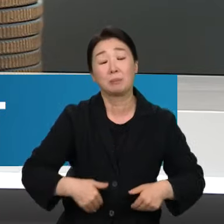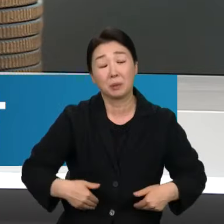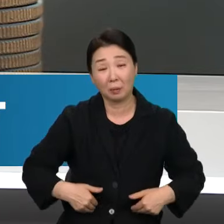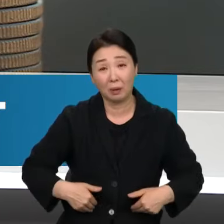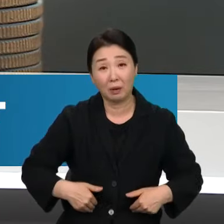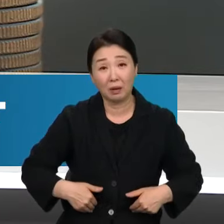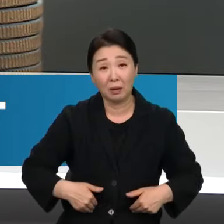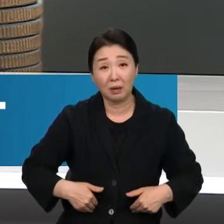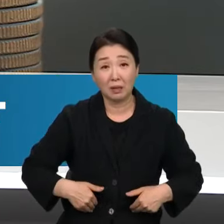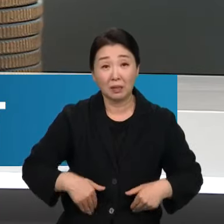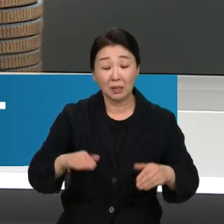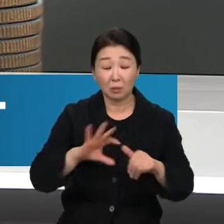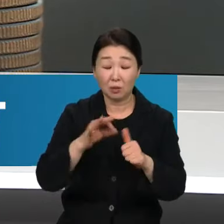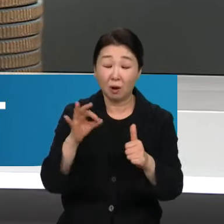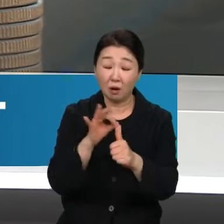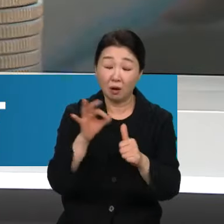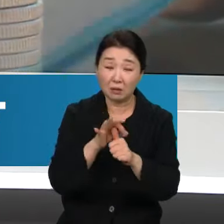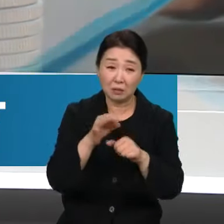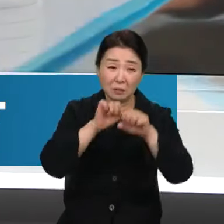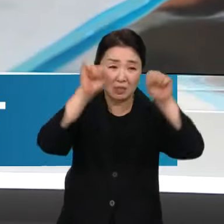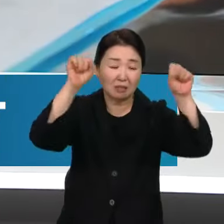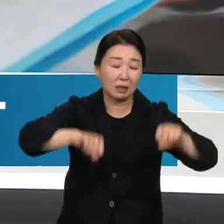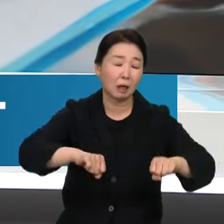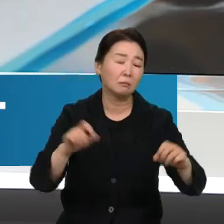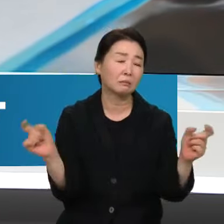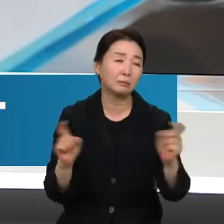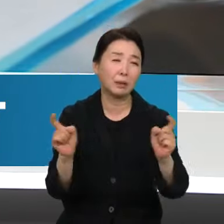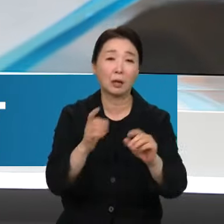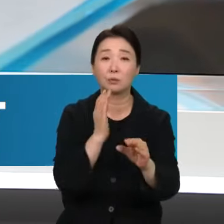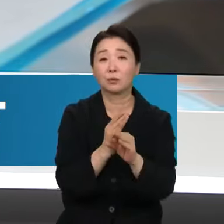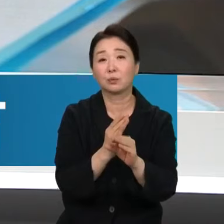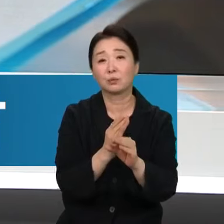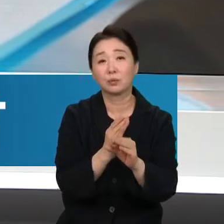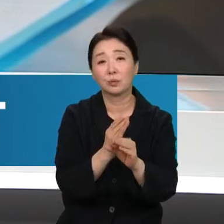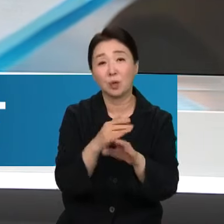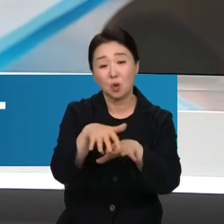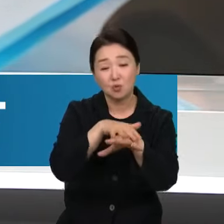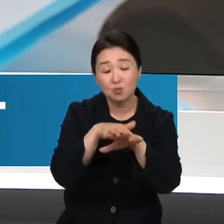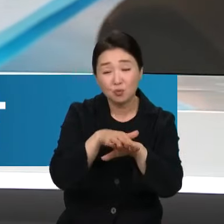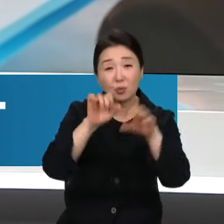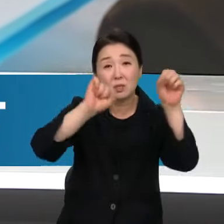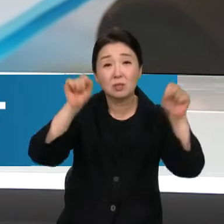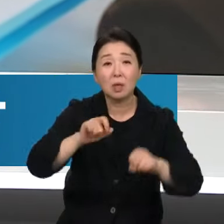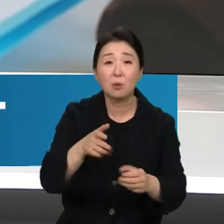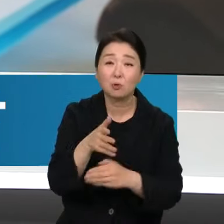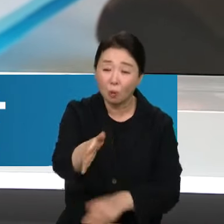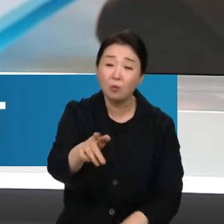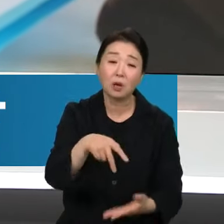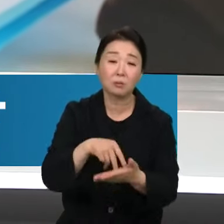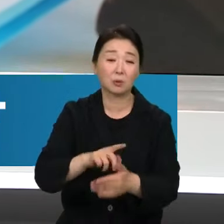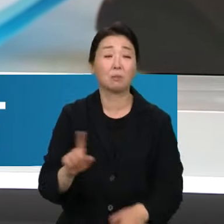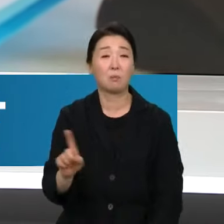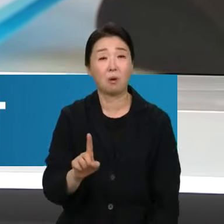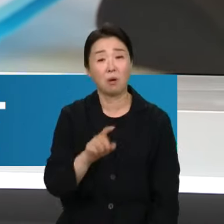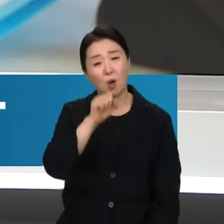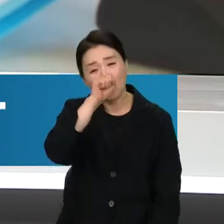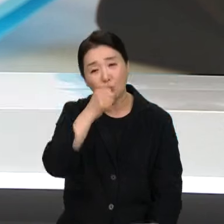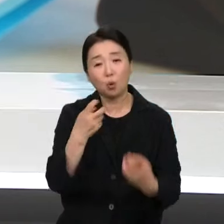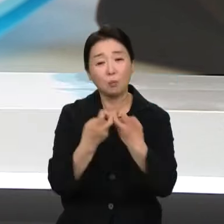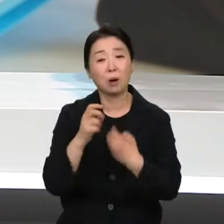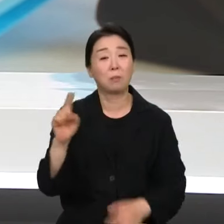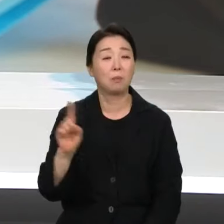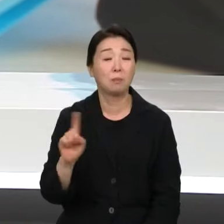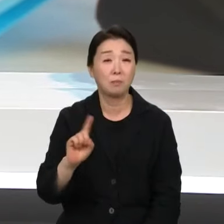연금의 틀을 바꾸는 구조개혁을 두고 다투고 있습니다. 구조개혁은 무엇이고 전문가들은 어떻게 하는 게 바람직하다고